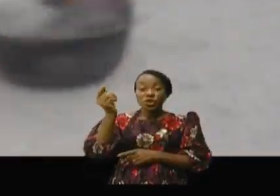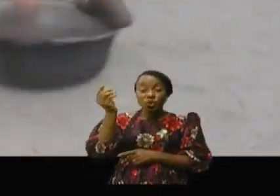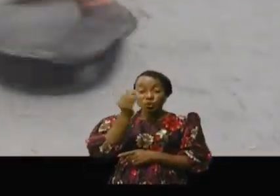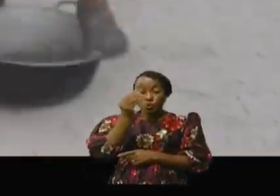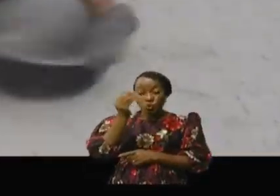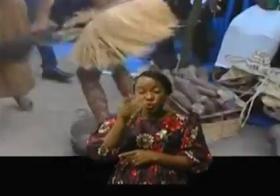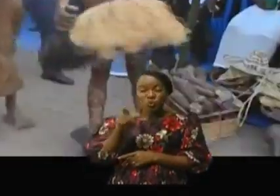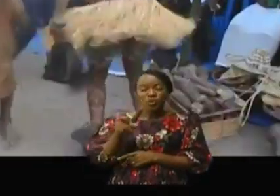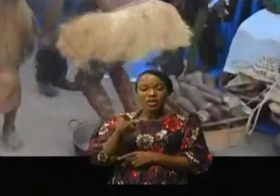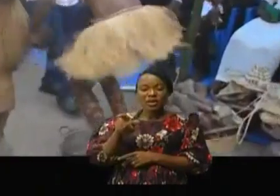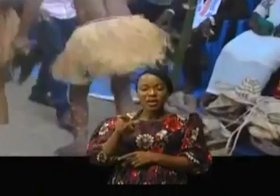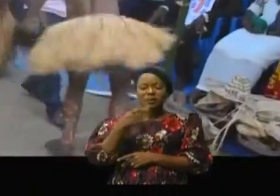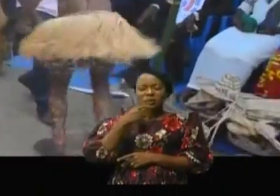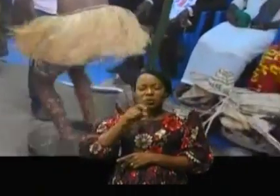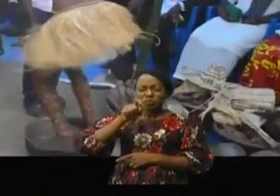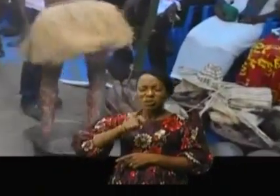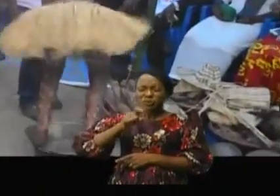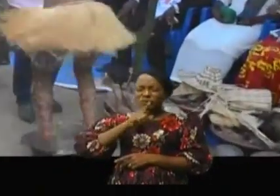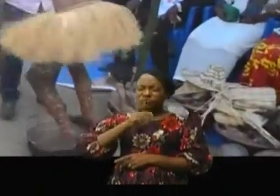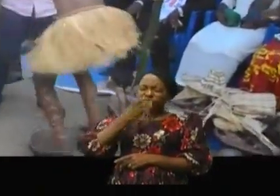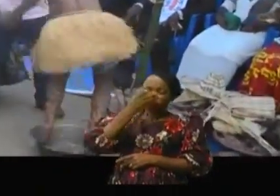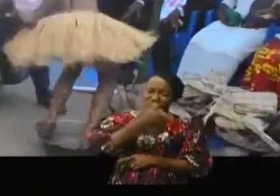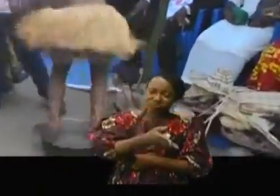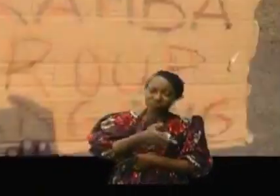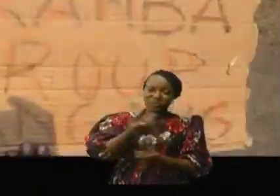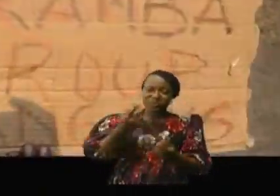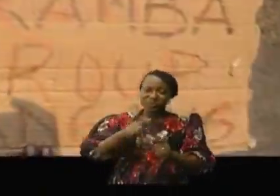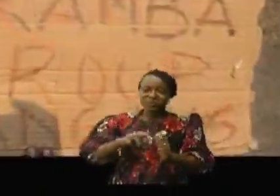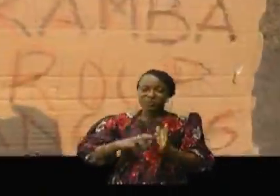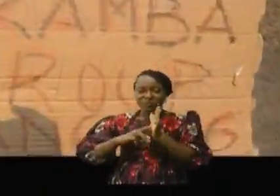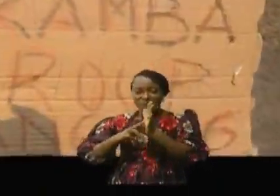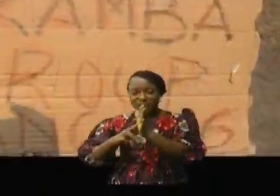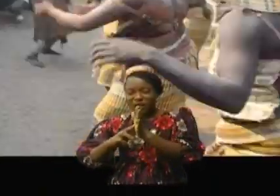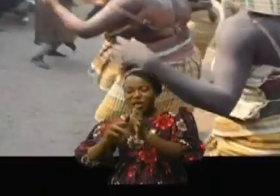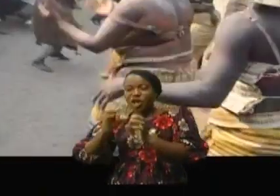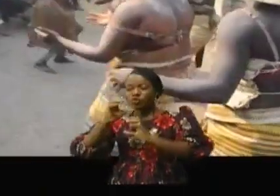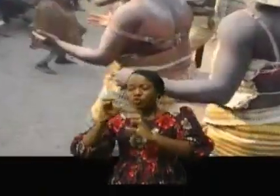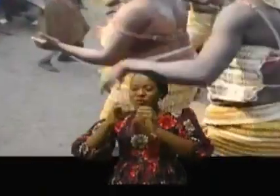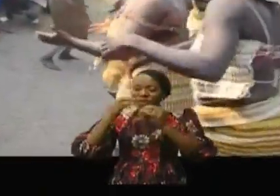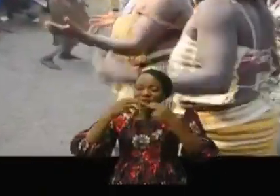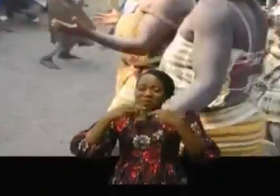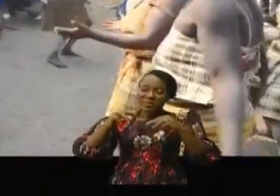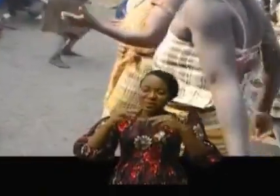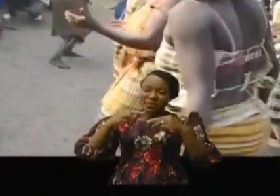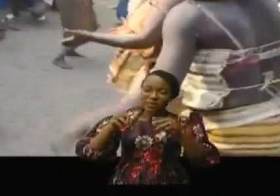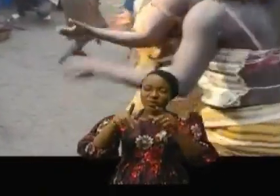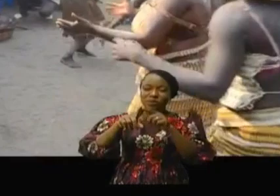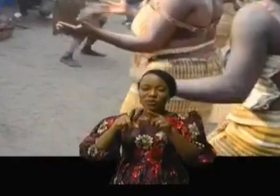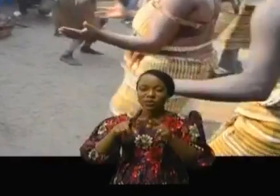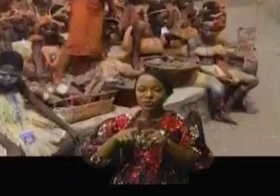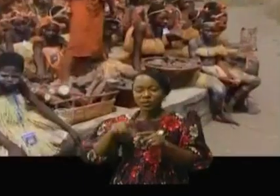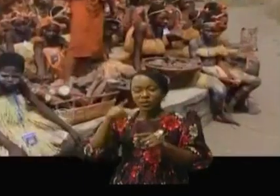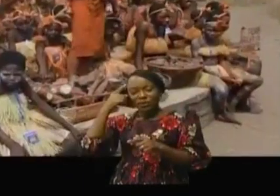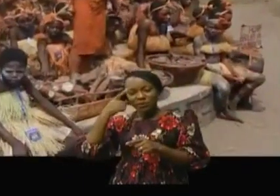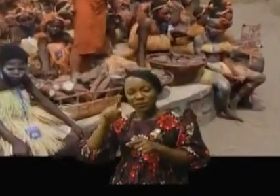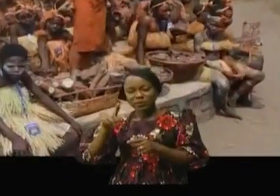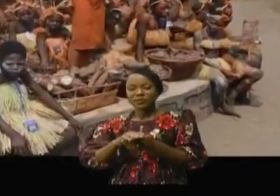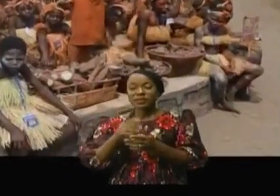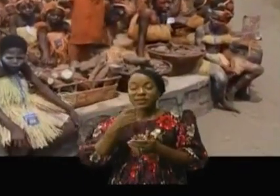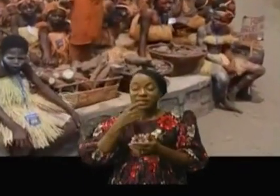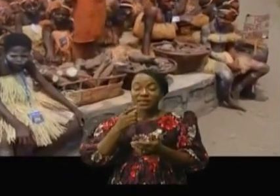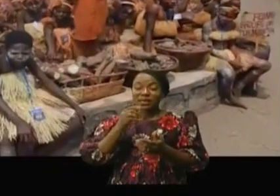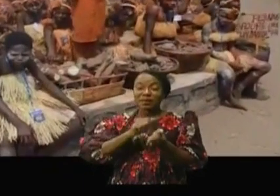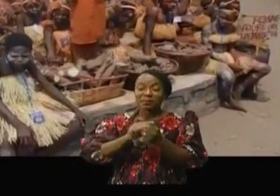de rater l'événement. Chaque groupe qui expose communique un message relatif aux us et coutumes nous légués